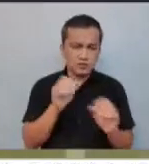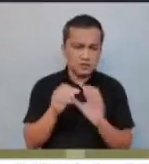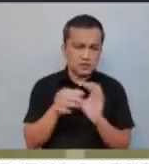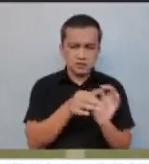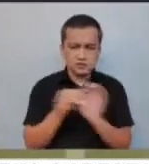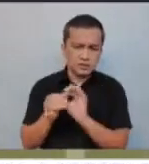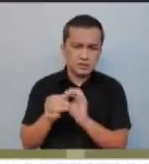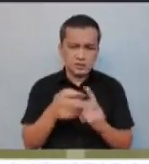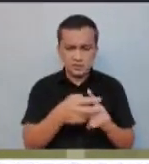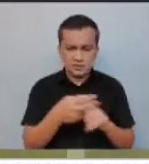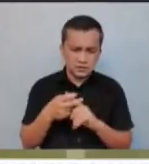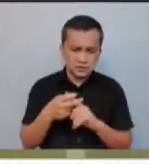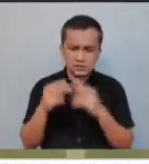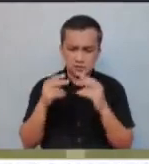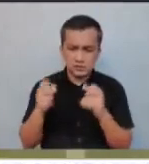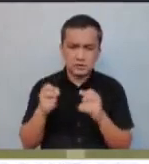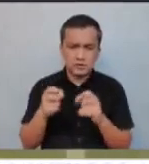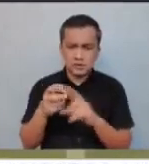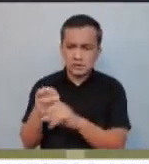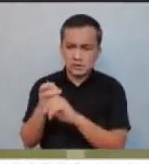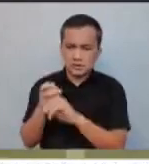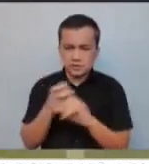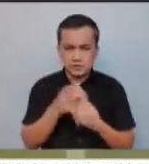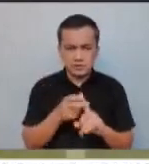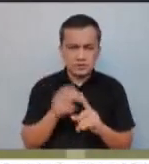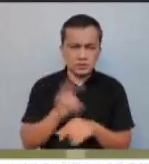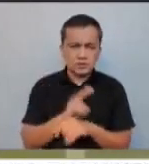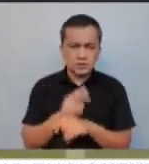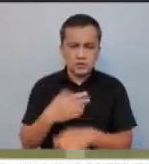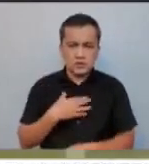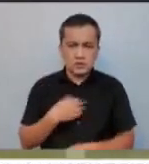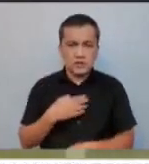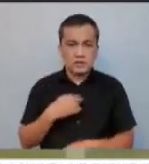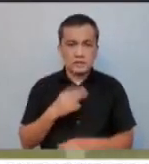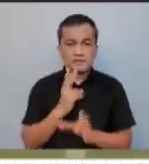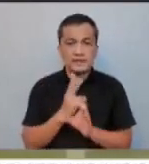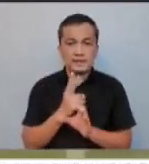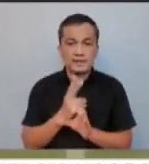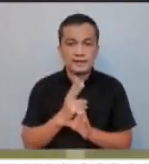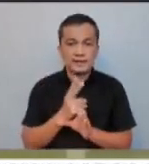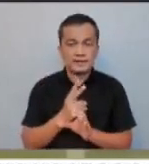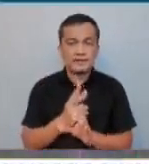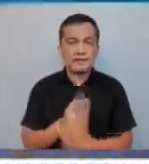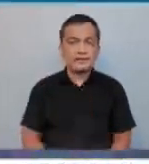sa mga balitang kidnapping gamit ang puting van. Si Noel Talakay sa detalye.